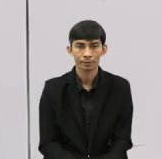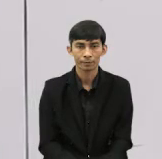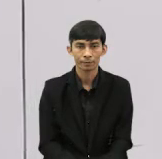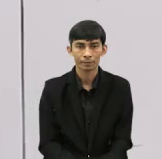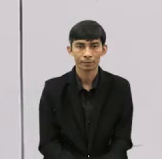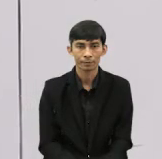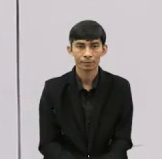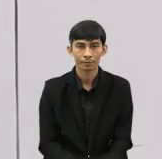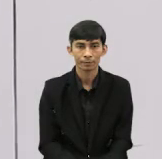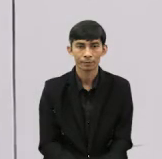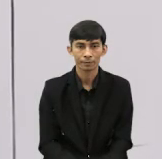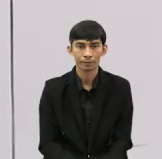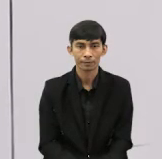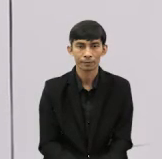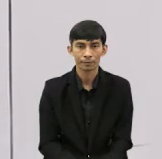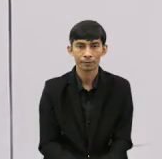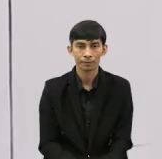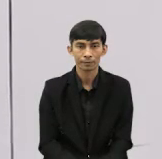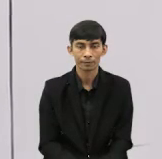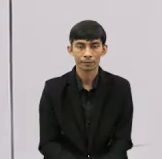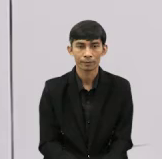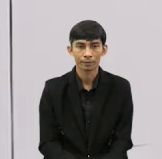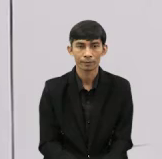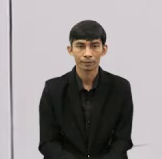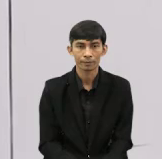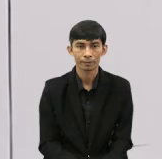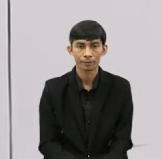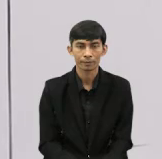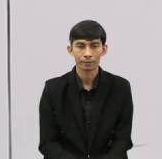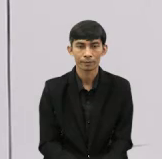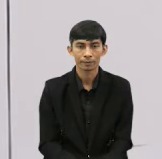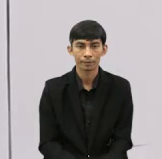tâm ngôn còn màn